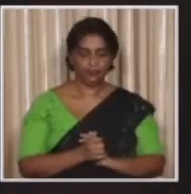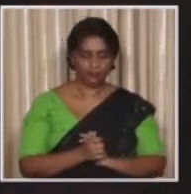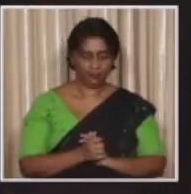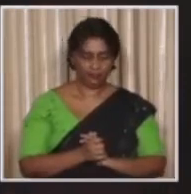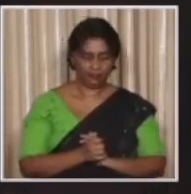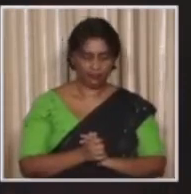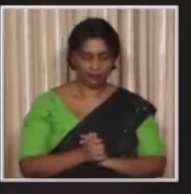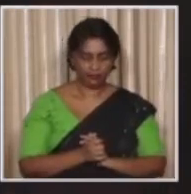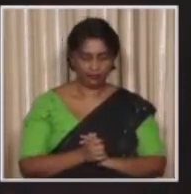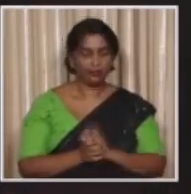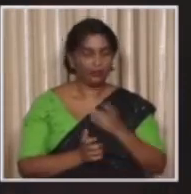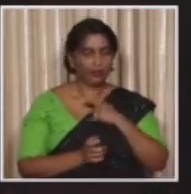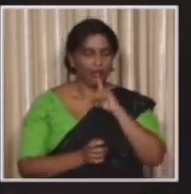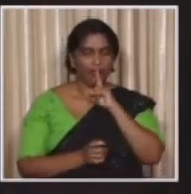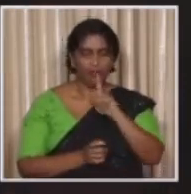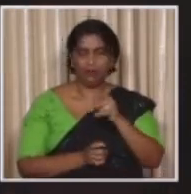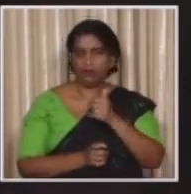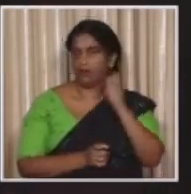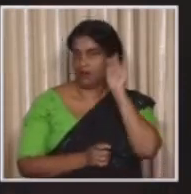මම අහන්න කැමති